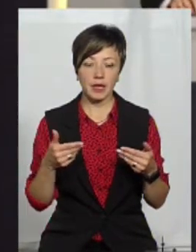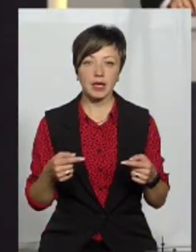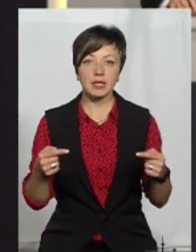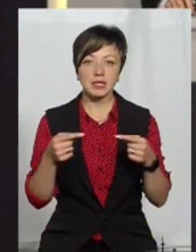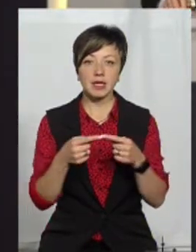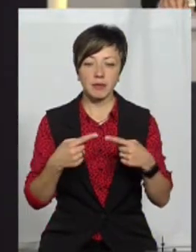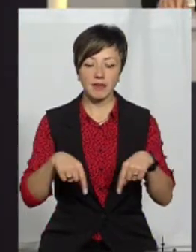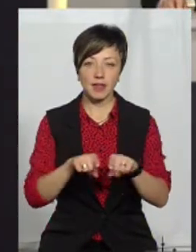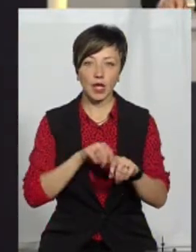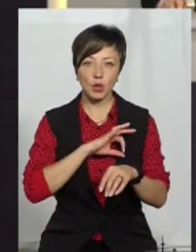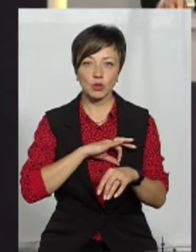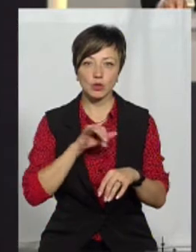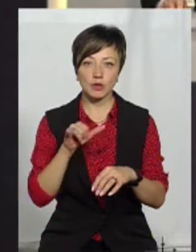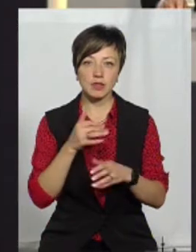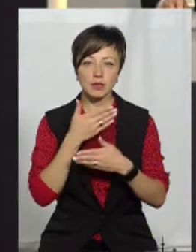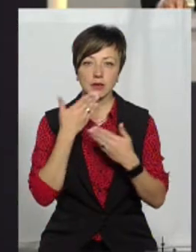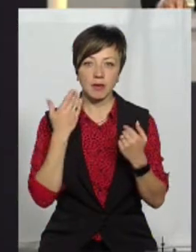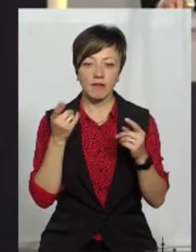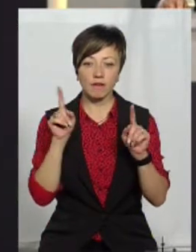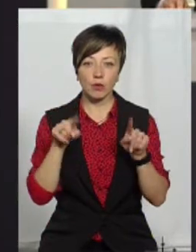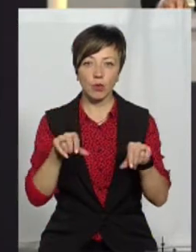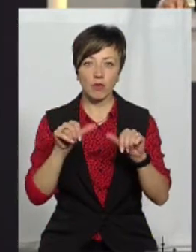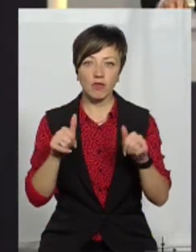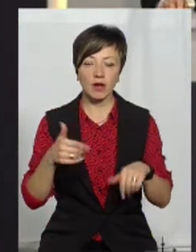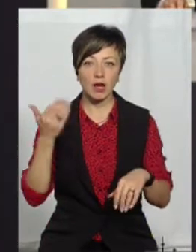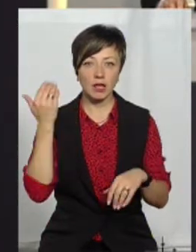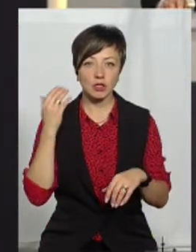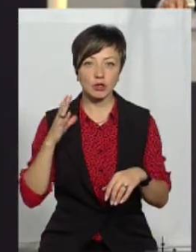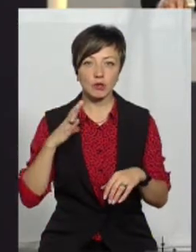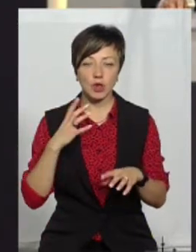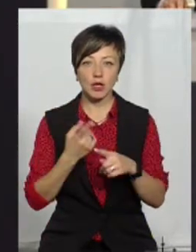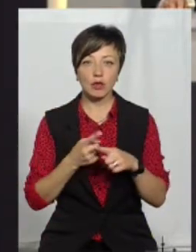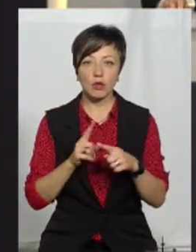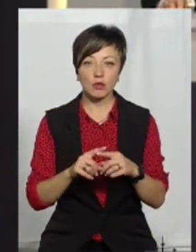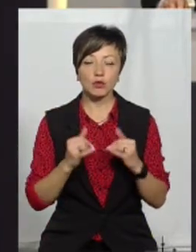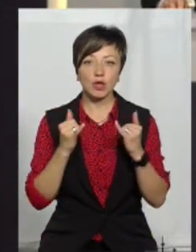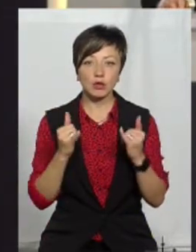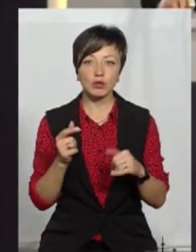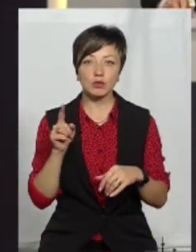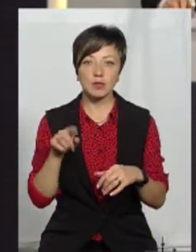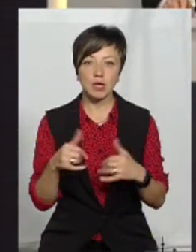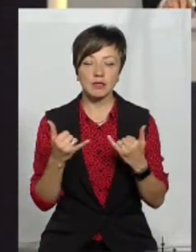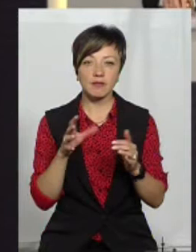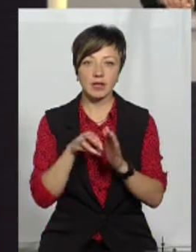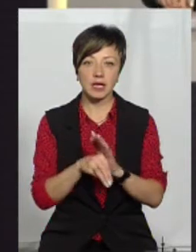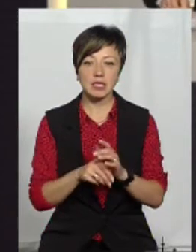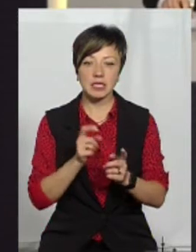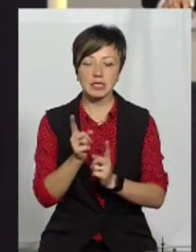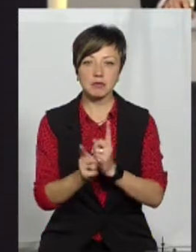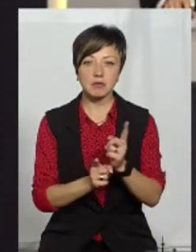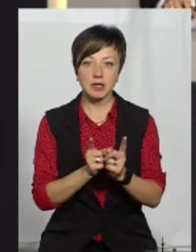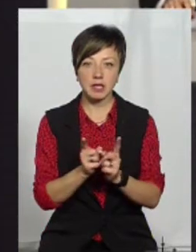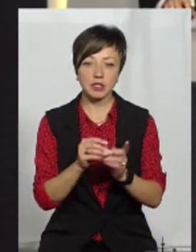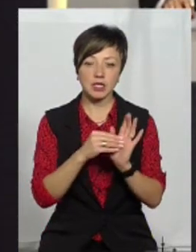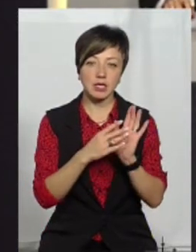відділи юстиції, їх вже немає, як таких в тому вигляді, які вони були раніше. І тому для того, щоб зараз внести зміни там до складу керівних органів